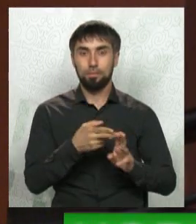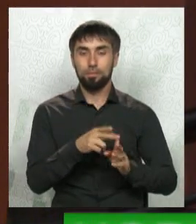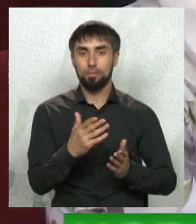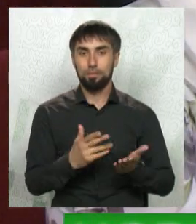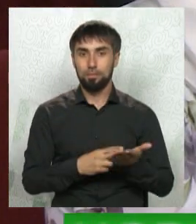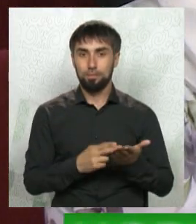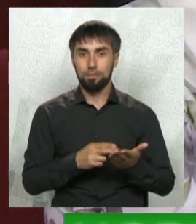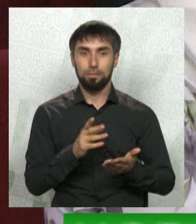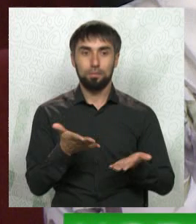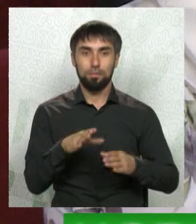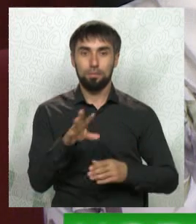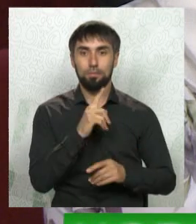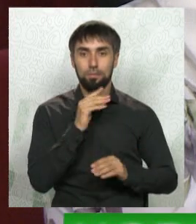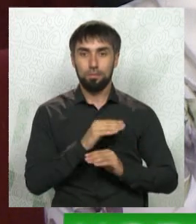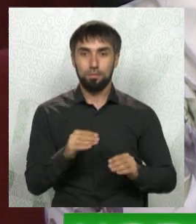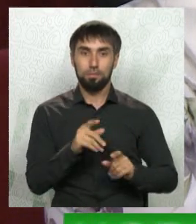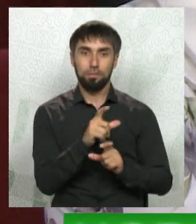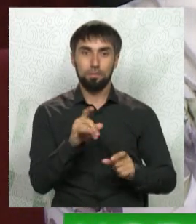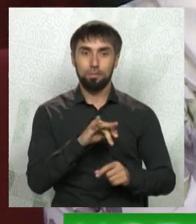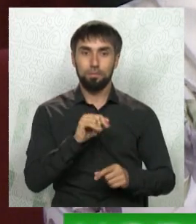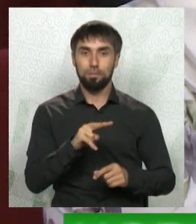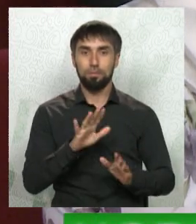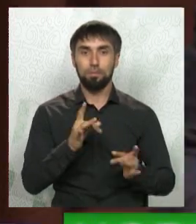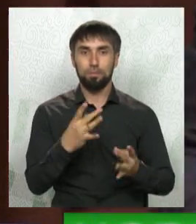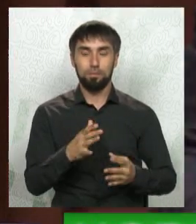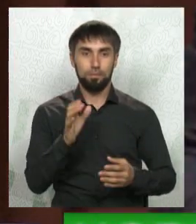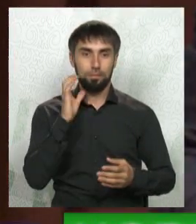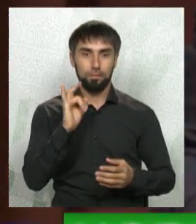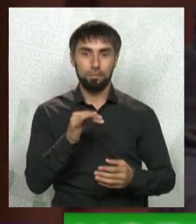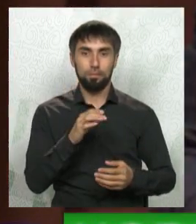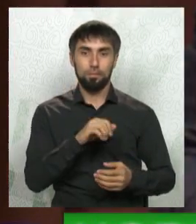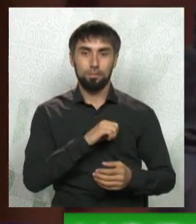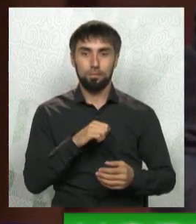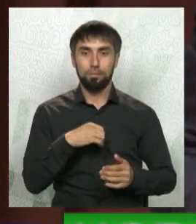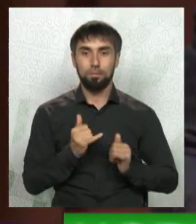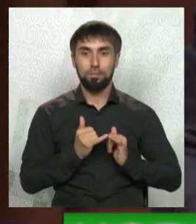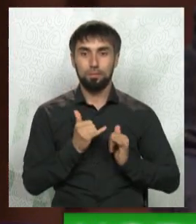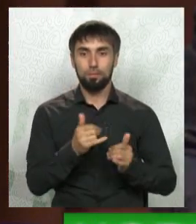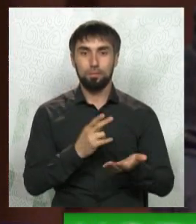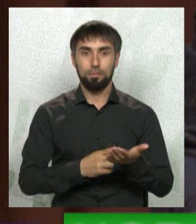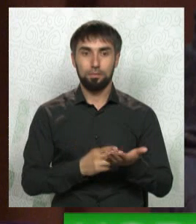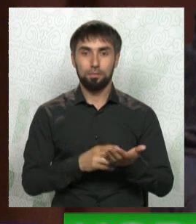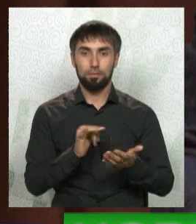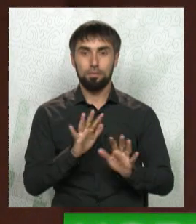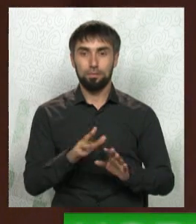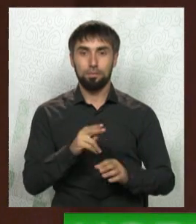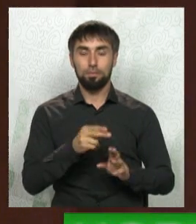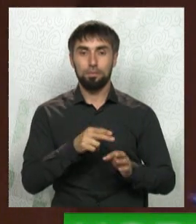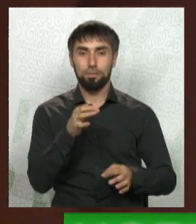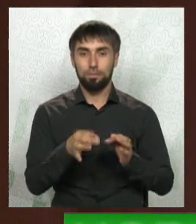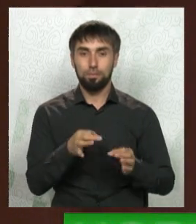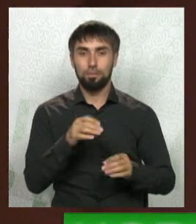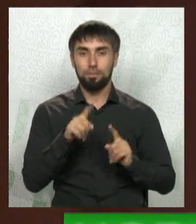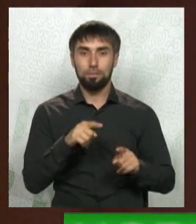Писания, остальные молчат. Люди из зала просто слушают и тем самым выражают уважение к Корану. И только члены жюри